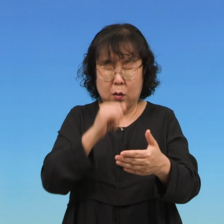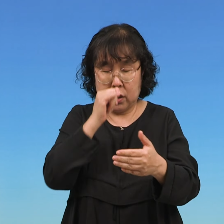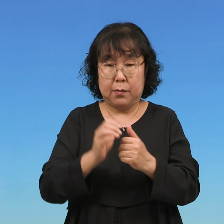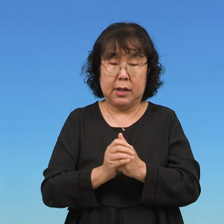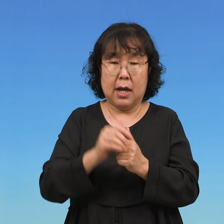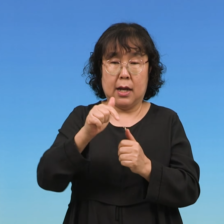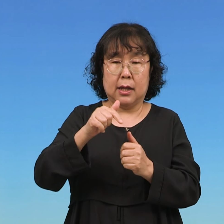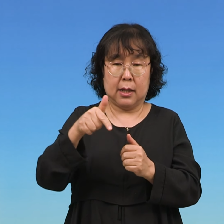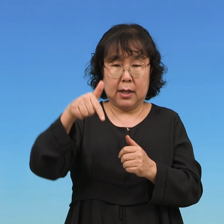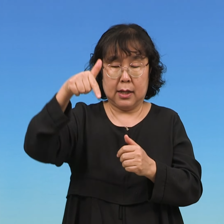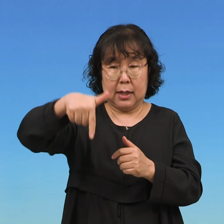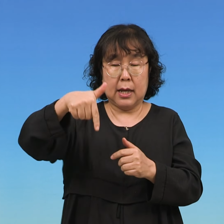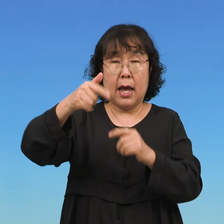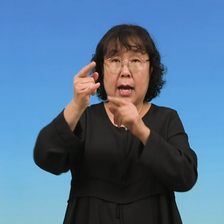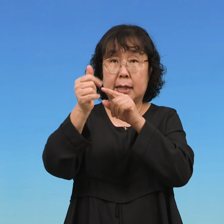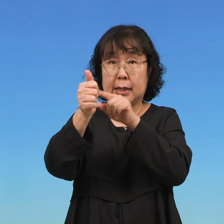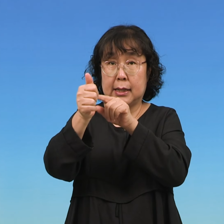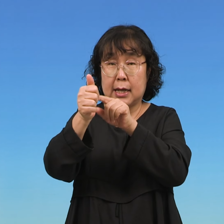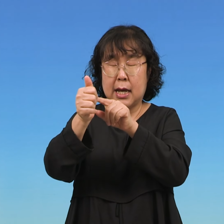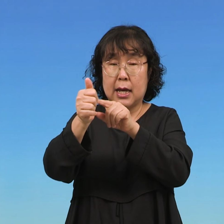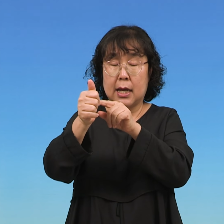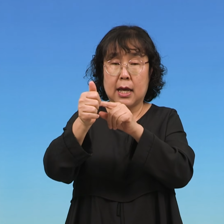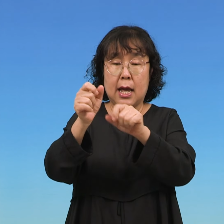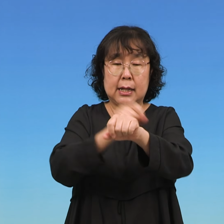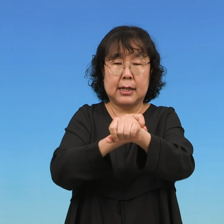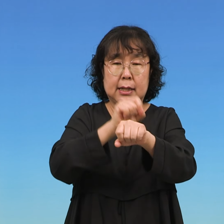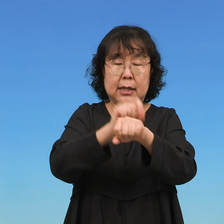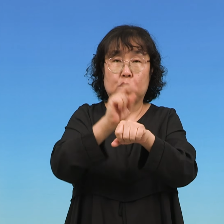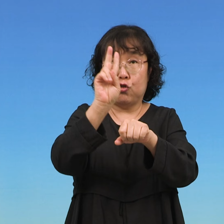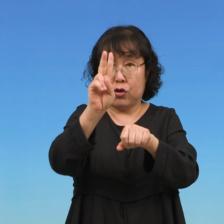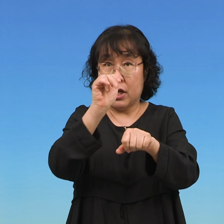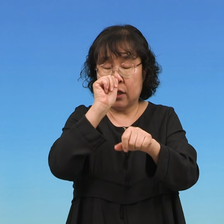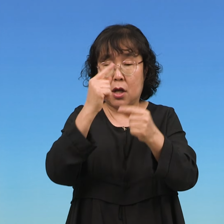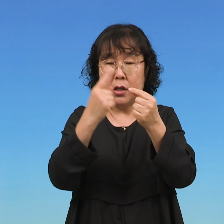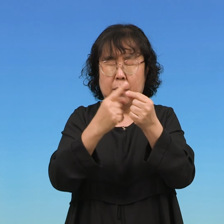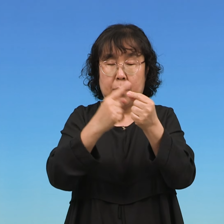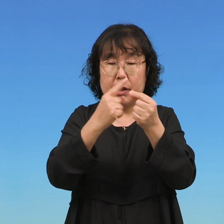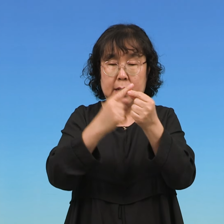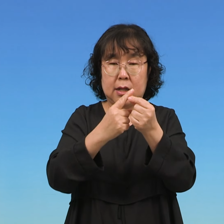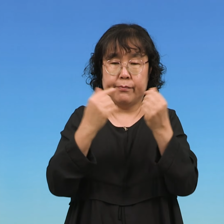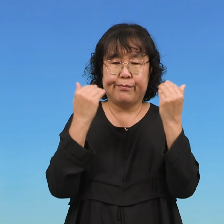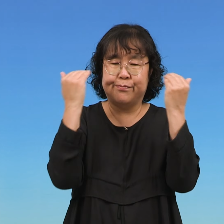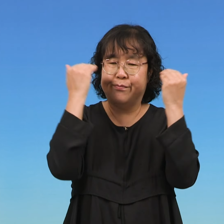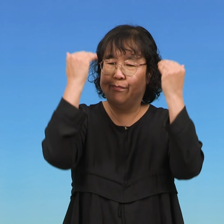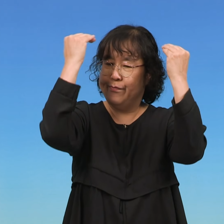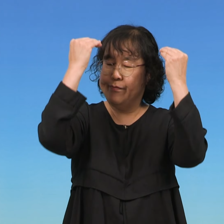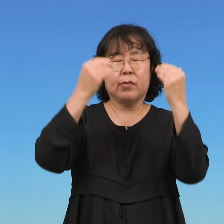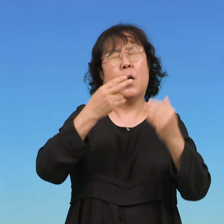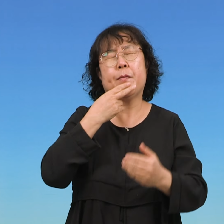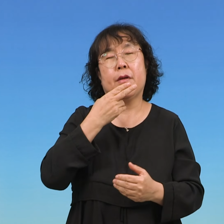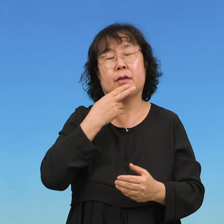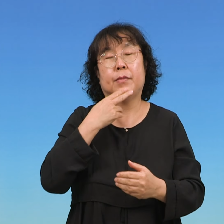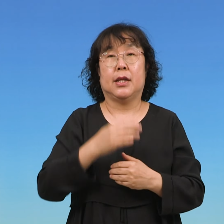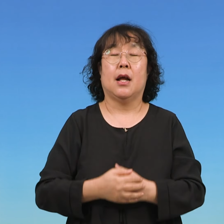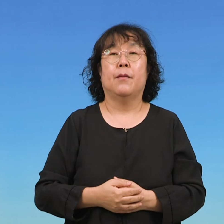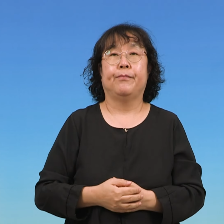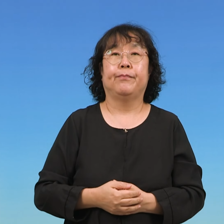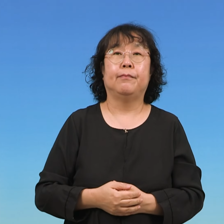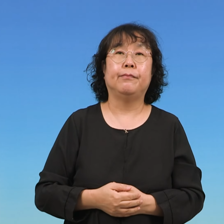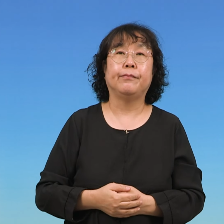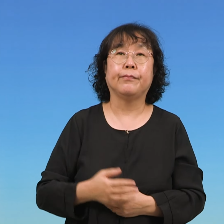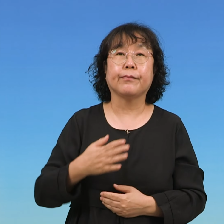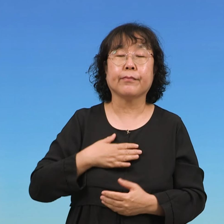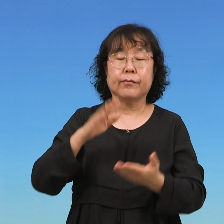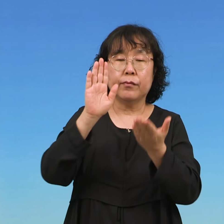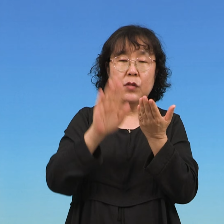개아씨에게 두 가지 특징이 있습니다 첫째 성장이 없었습니다 저는 우리